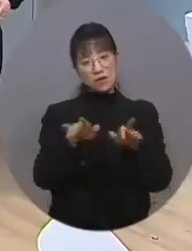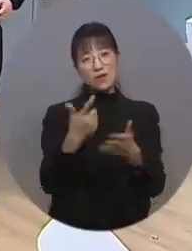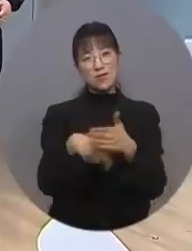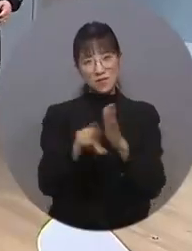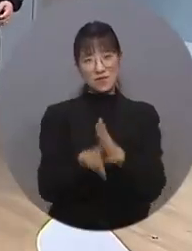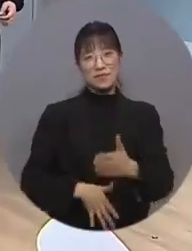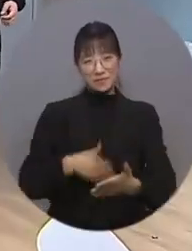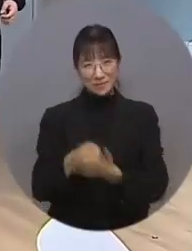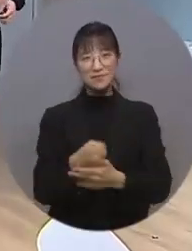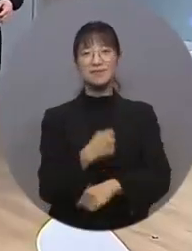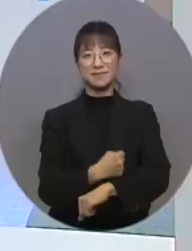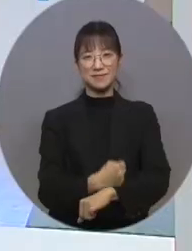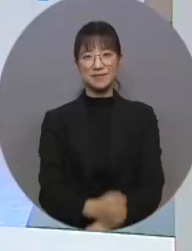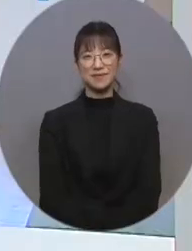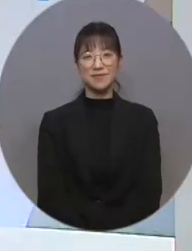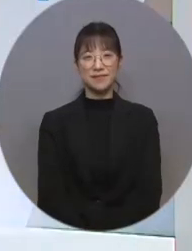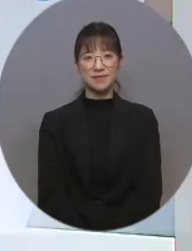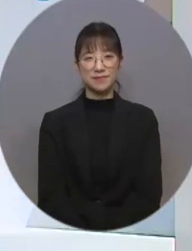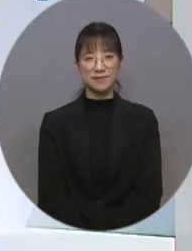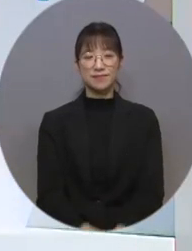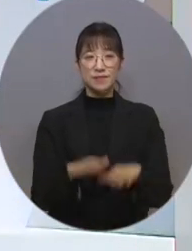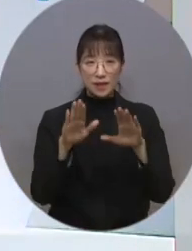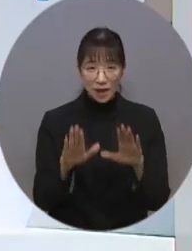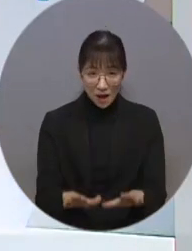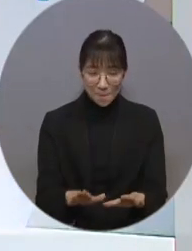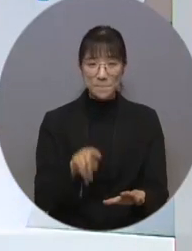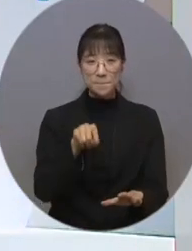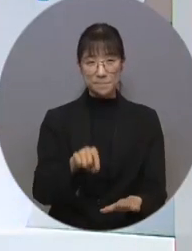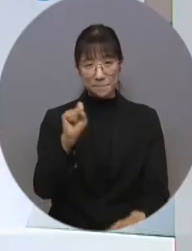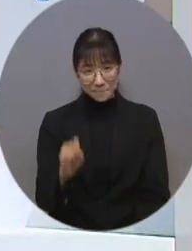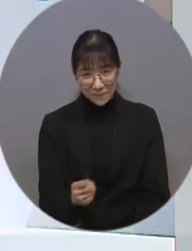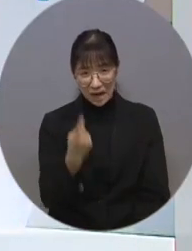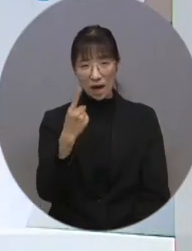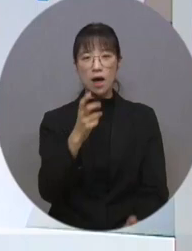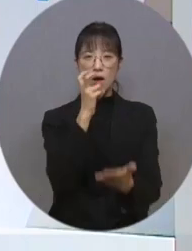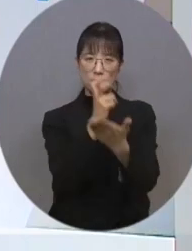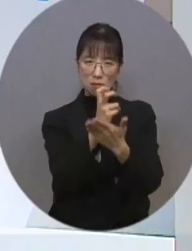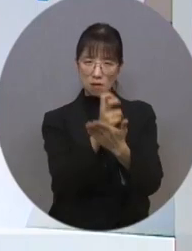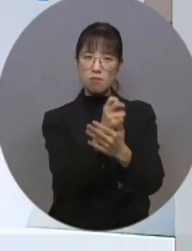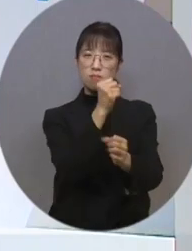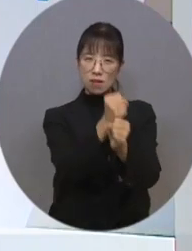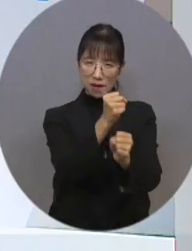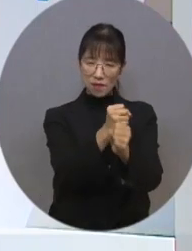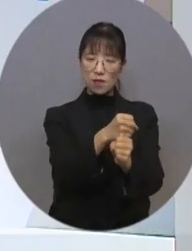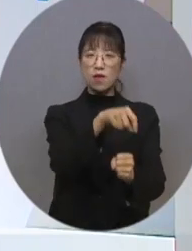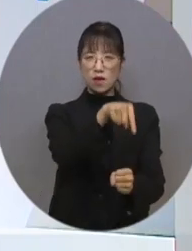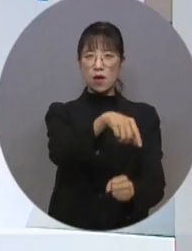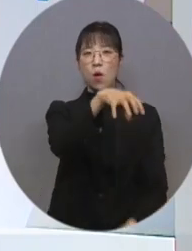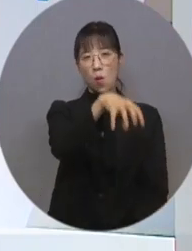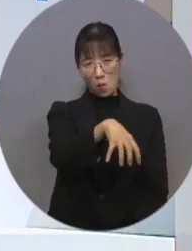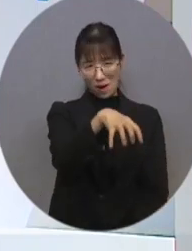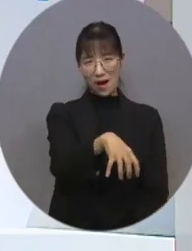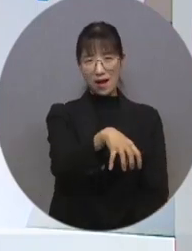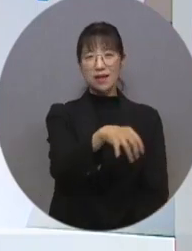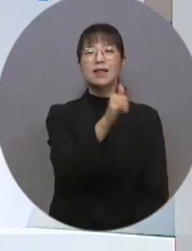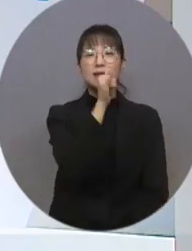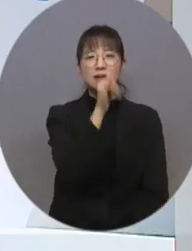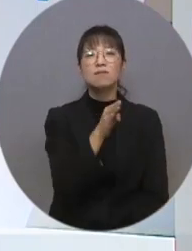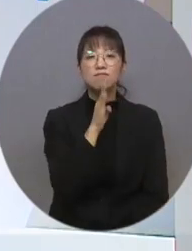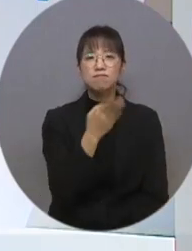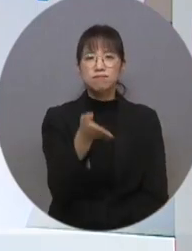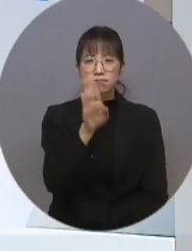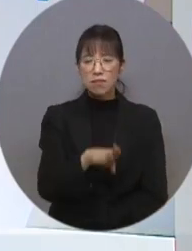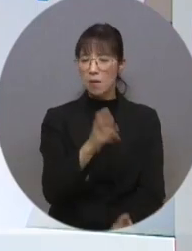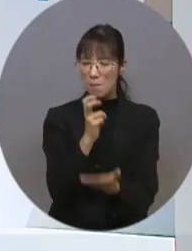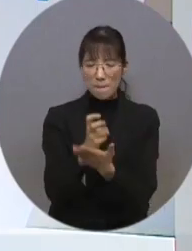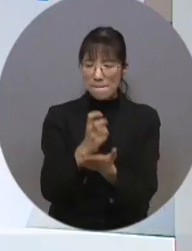의지를 밝혔습니다. 이번 계기를 통해서 저희가 법적으로 만들어져 있는 이런 공유공간 플랫폼이